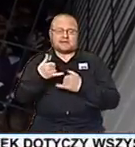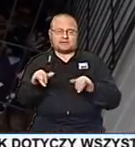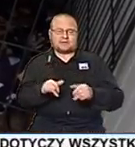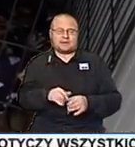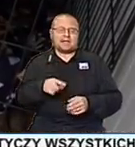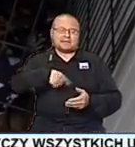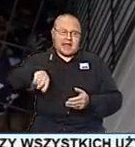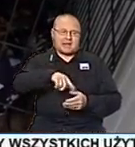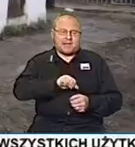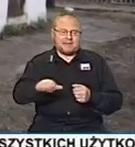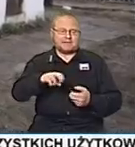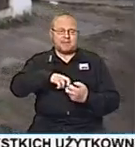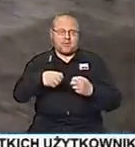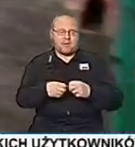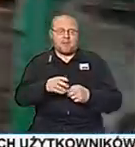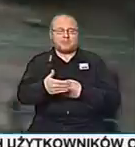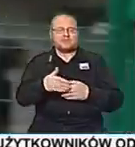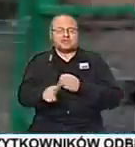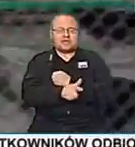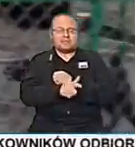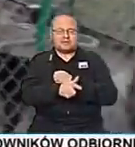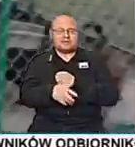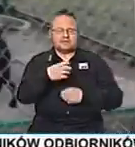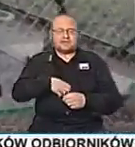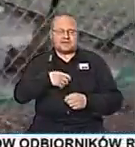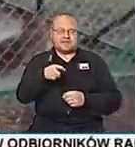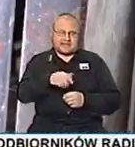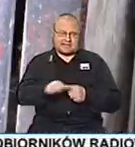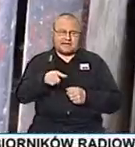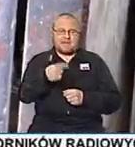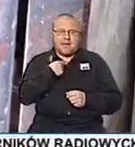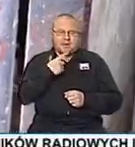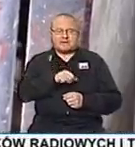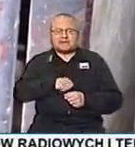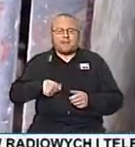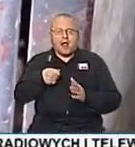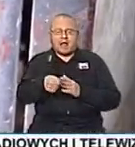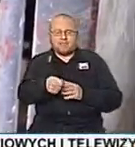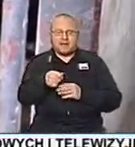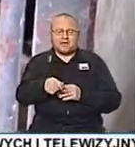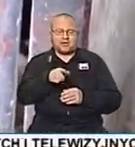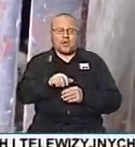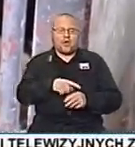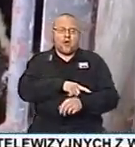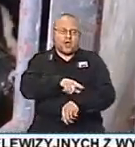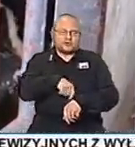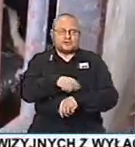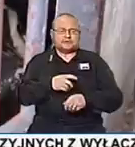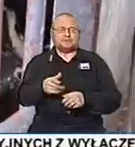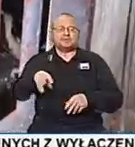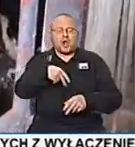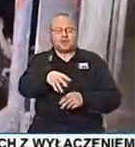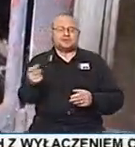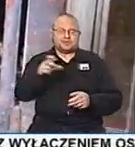Z garnkami też jest problem, bo przy 70 zwierzakach po prostu jest ich zbyt mało. Samokarmienie podopiecznych to kolejne godziny. Później przychodzi czas